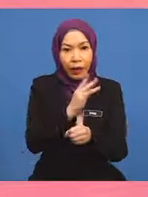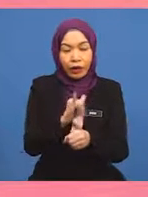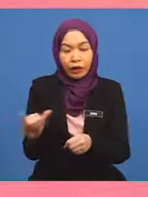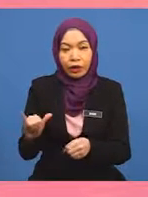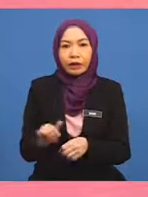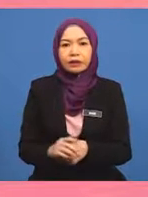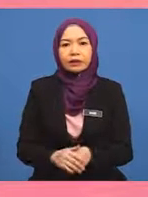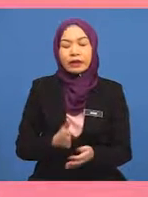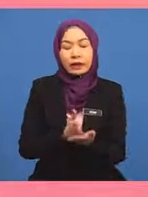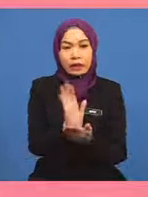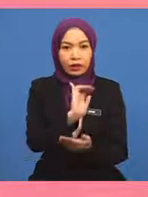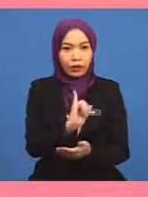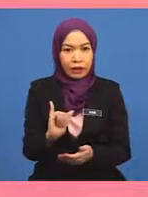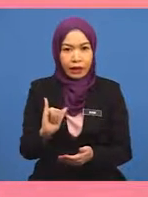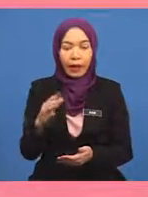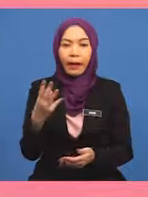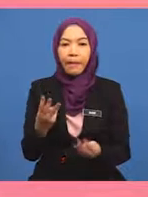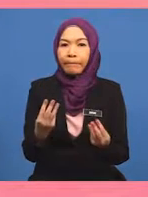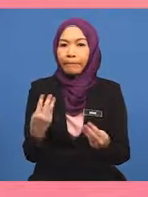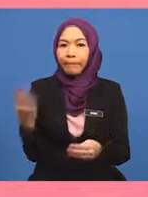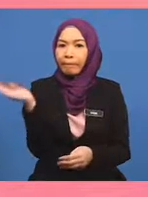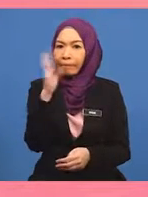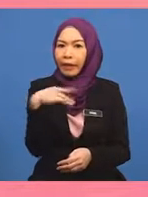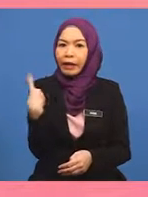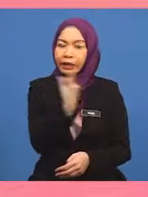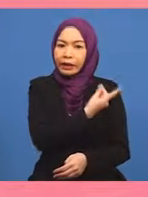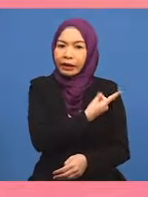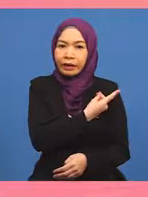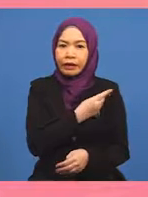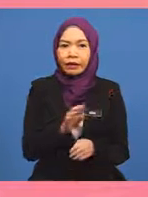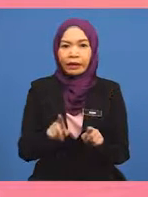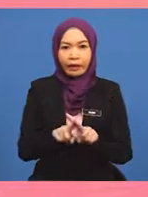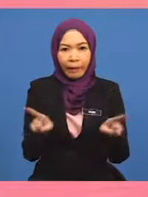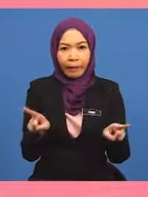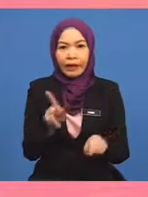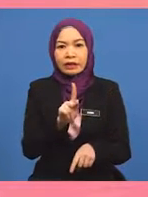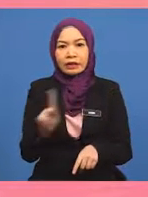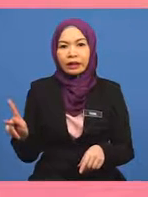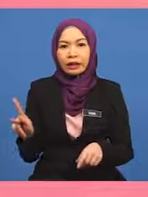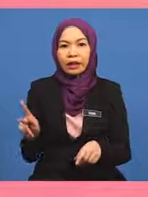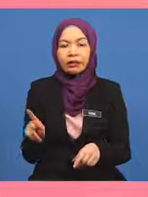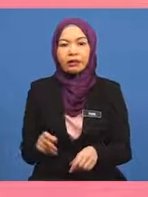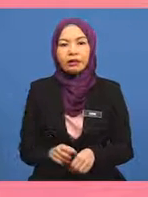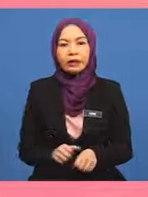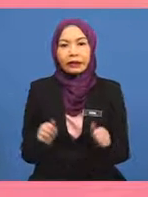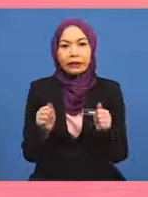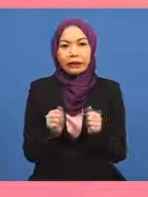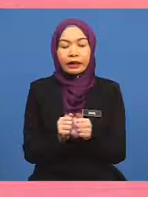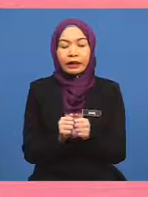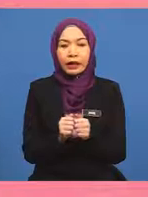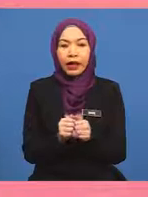Seterusnya, mari kita bandingkan pula dengan fungsi